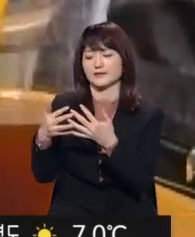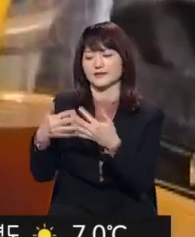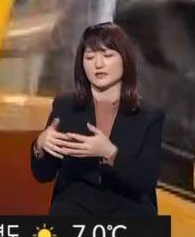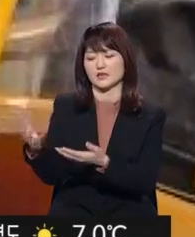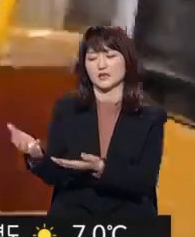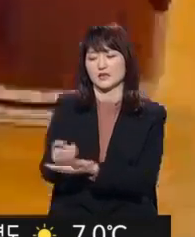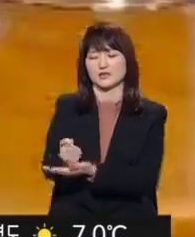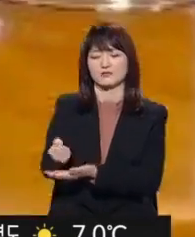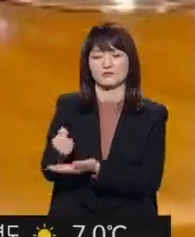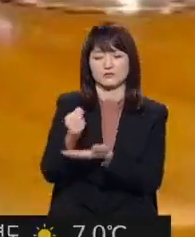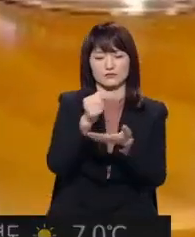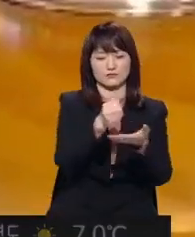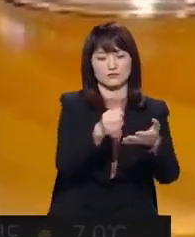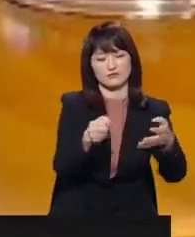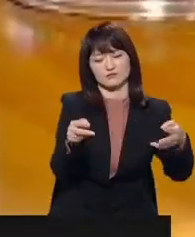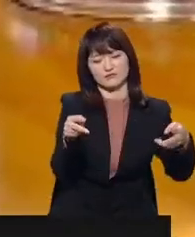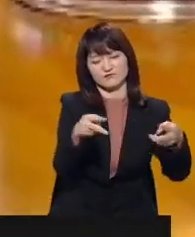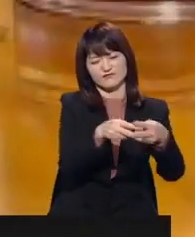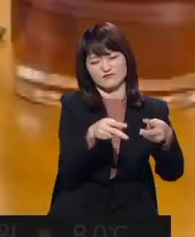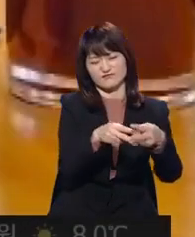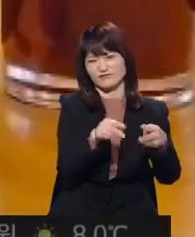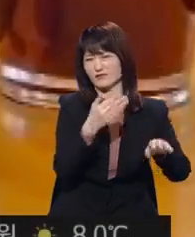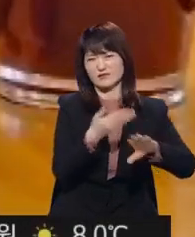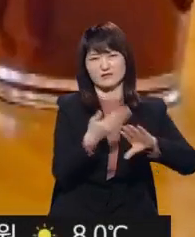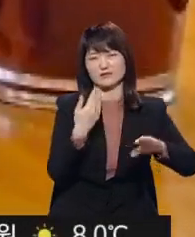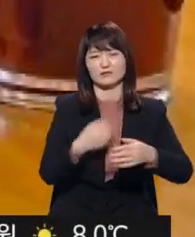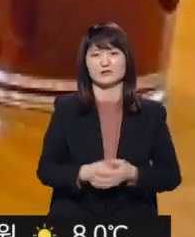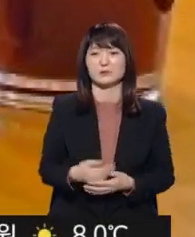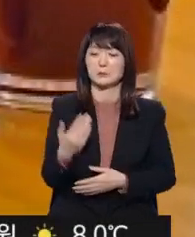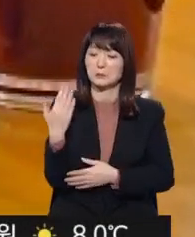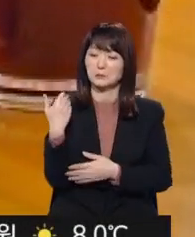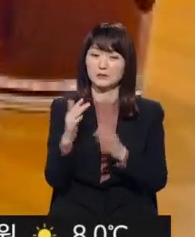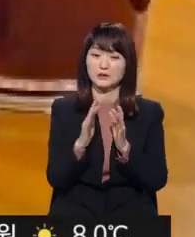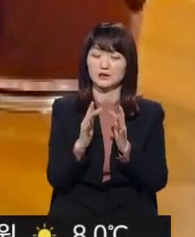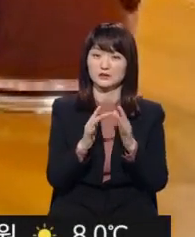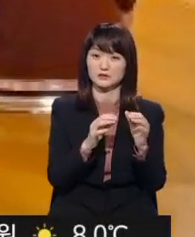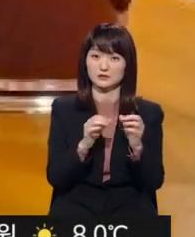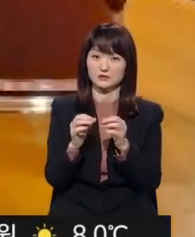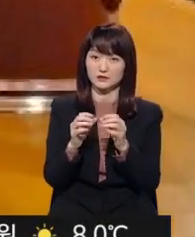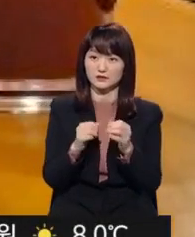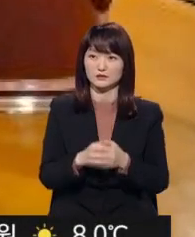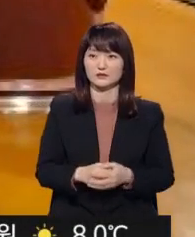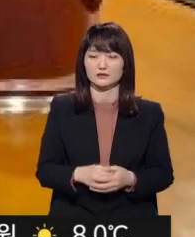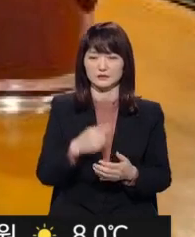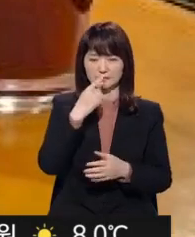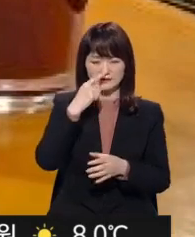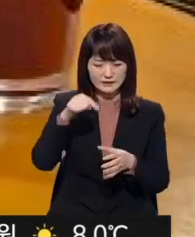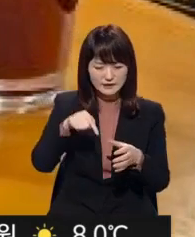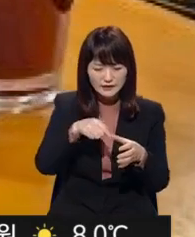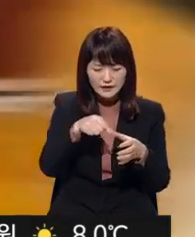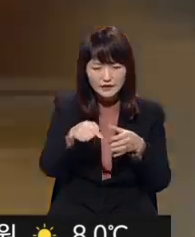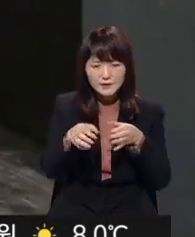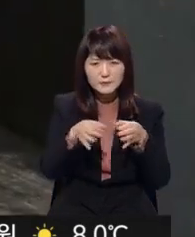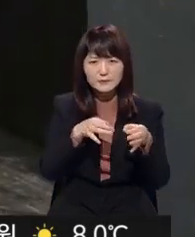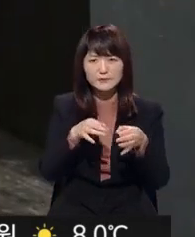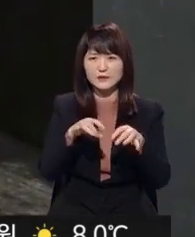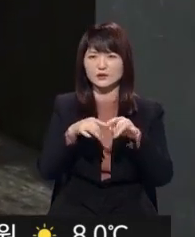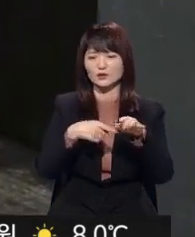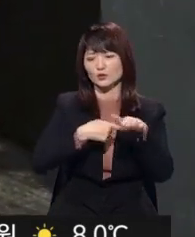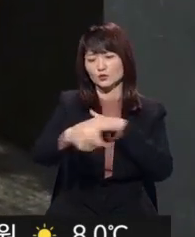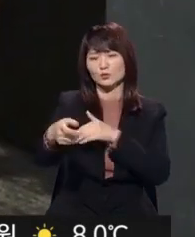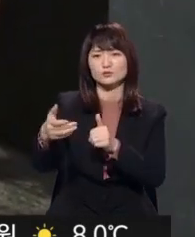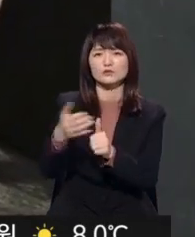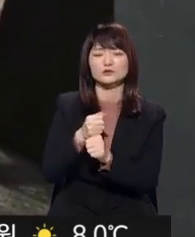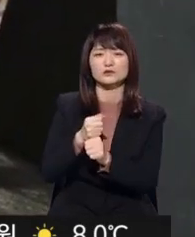그걸 꽂아 놓는 건 얘기가 전혀 달라요네 다릅니다 얼마 전 온라인 커뮤니티에요 카페 전기 도둑 잡았다 이런 제목으로 글이